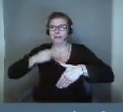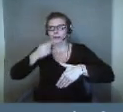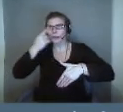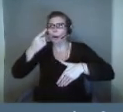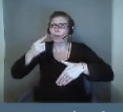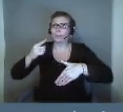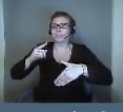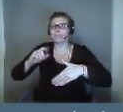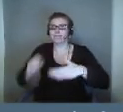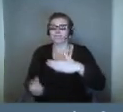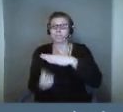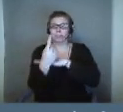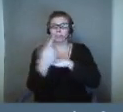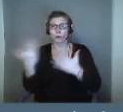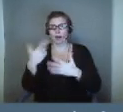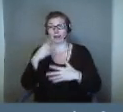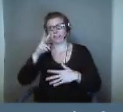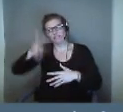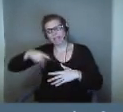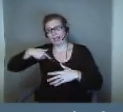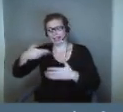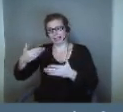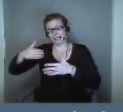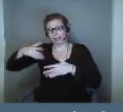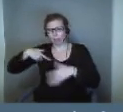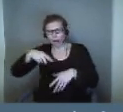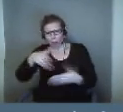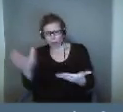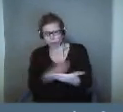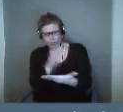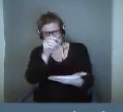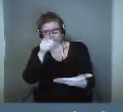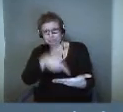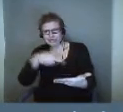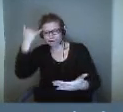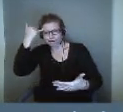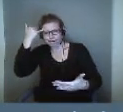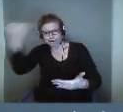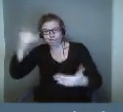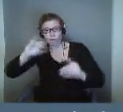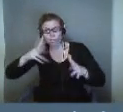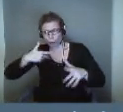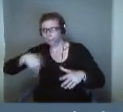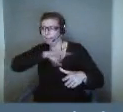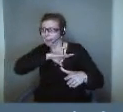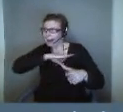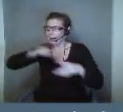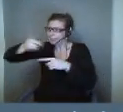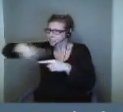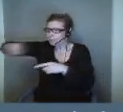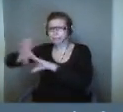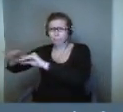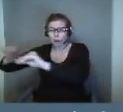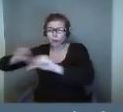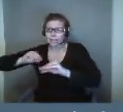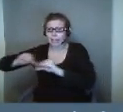eu une démarche participative dès la conception de ce projet. Et on a donc associé tous les participants de la